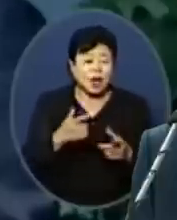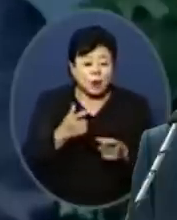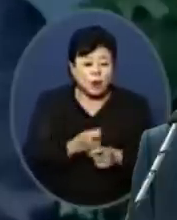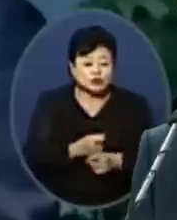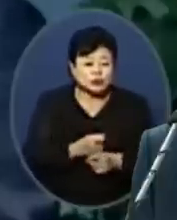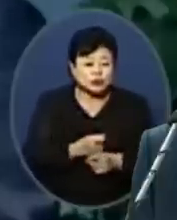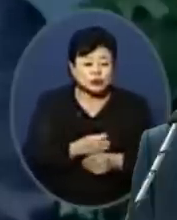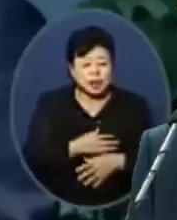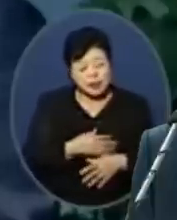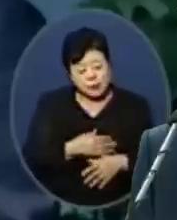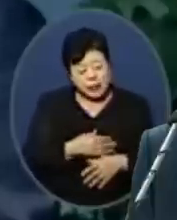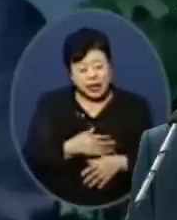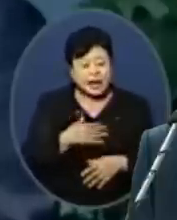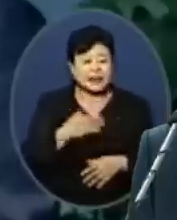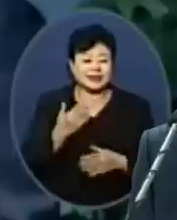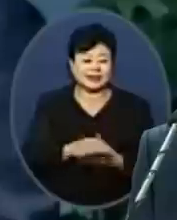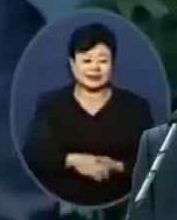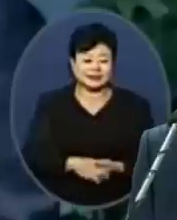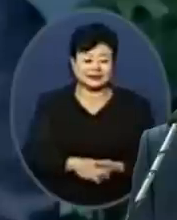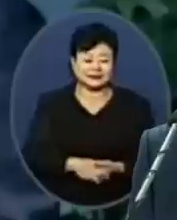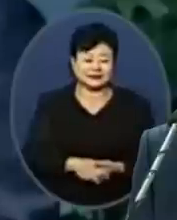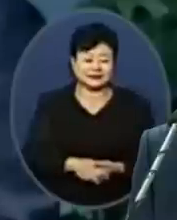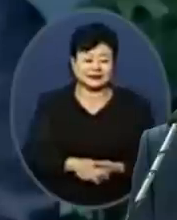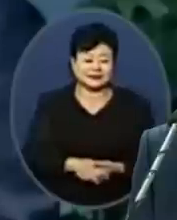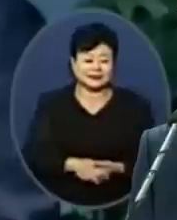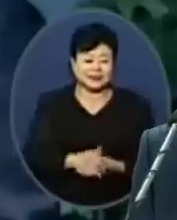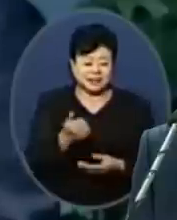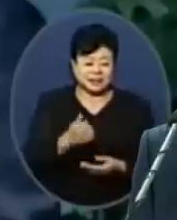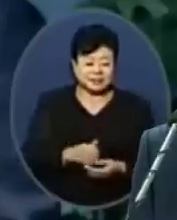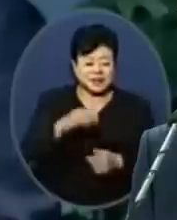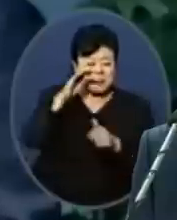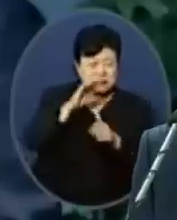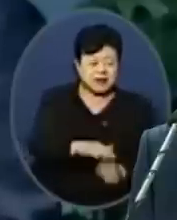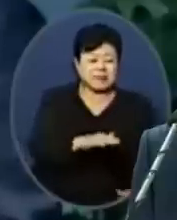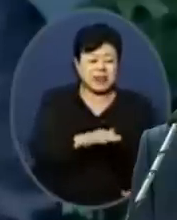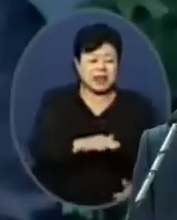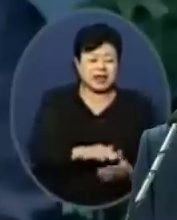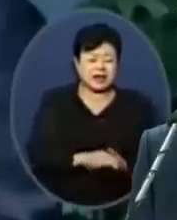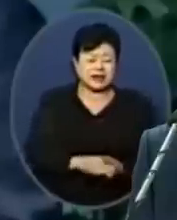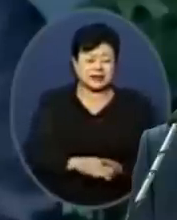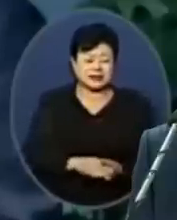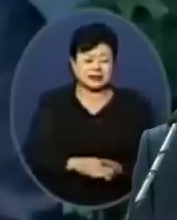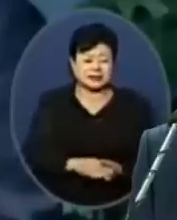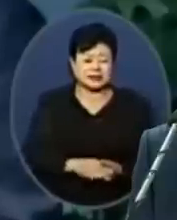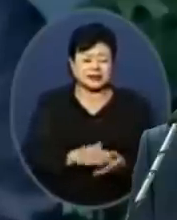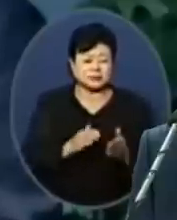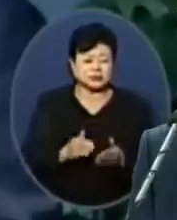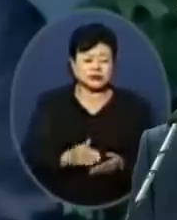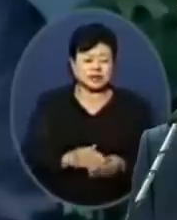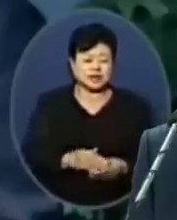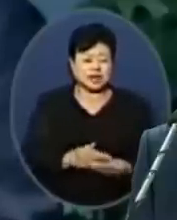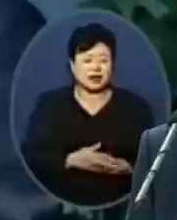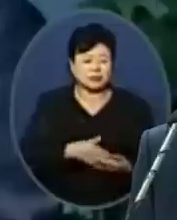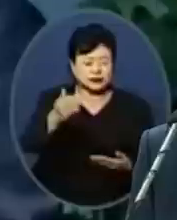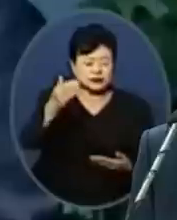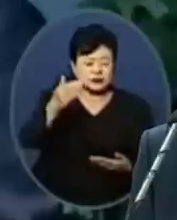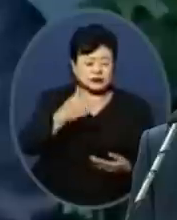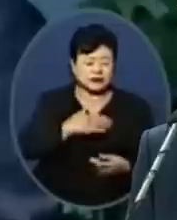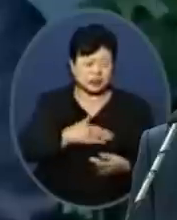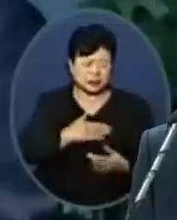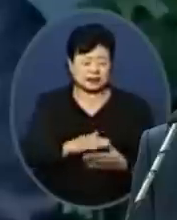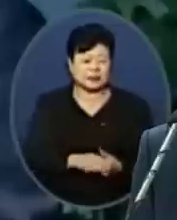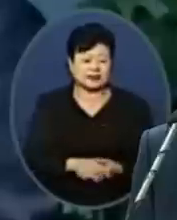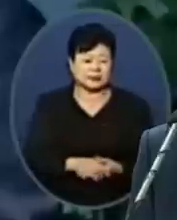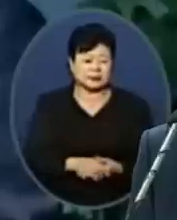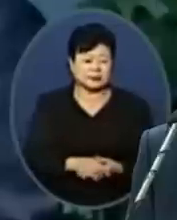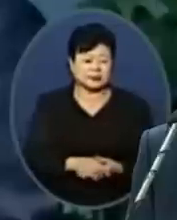원수인데 아무 힘이 없다는 것을 알아야 되는 것입니다. 이미 패배한 무장 해제당한 적으로 보아야 되는 것입니다.